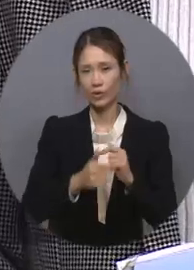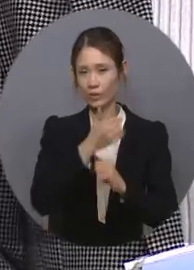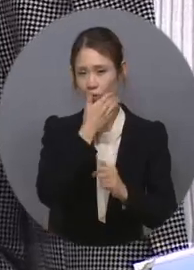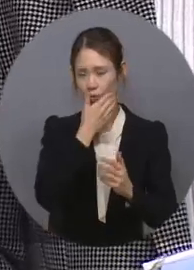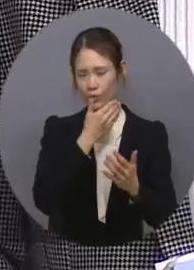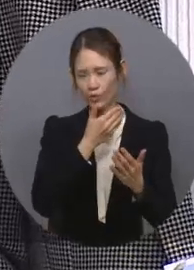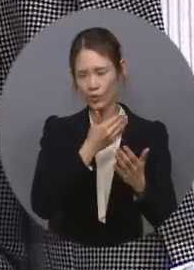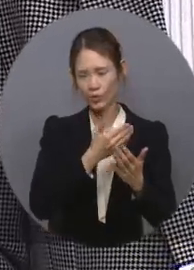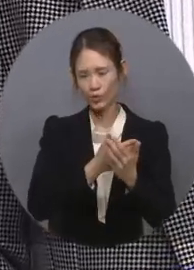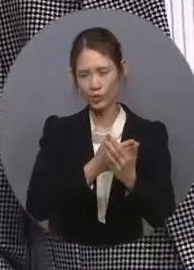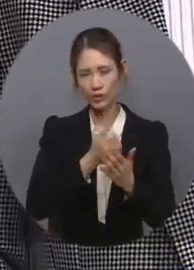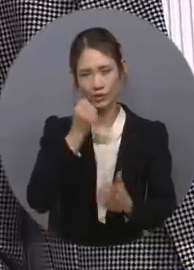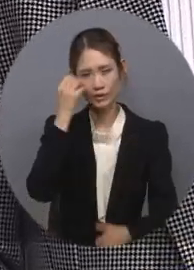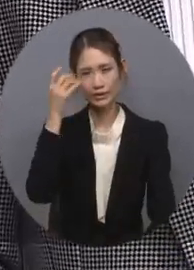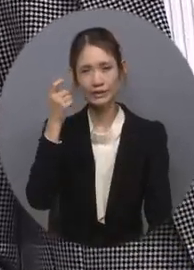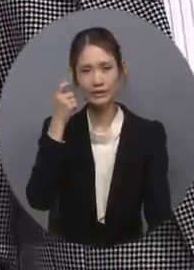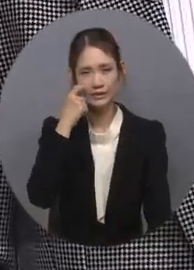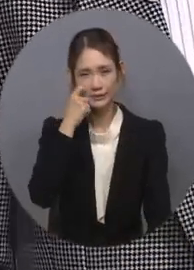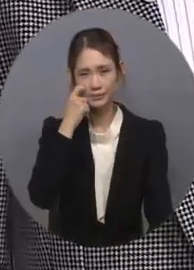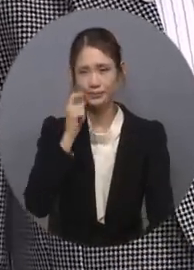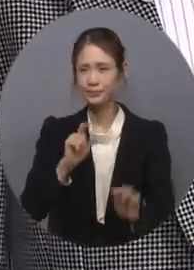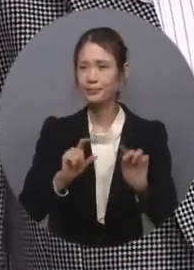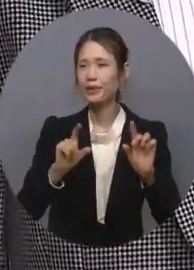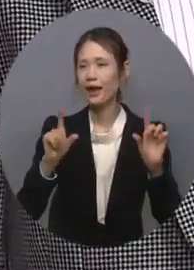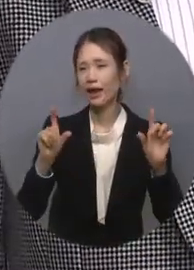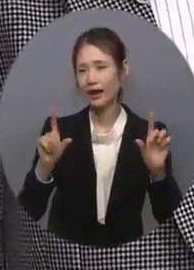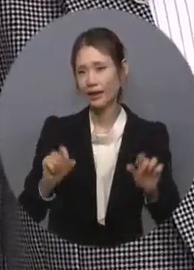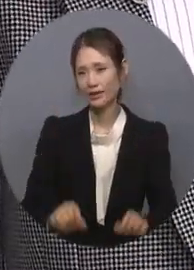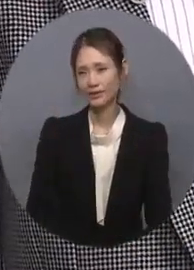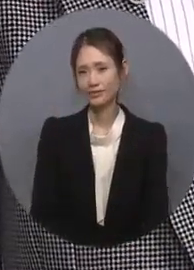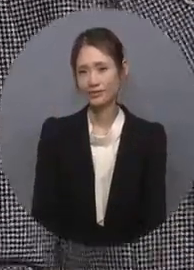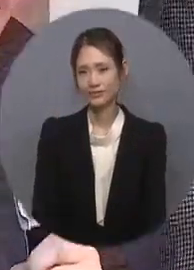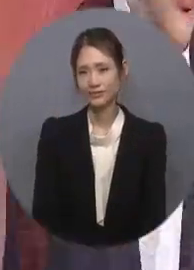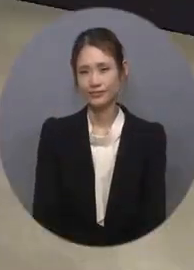소중하고 못되지 아니었어요.